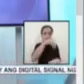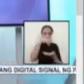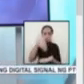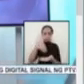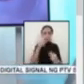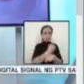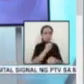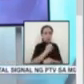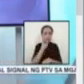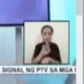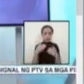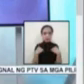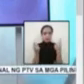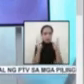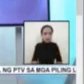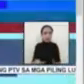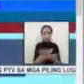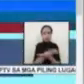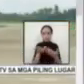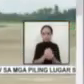Bernardo sa detalye. Rise and shine, Bea.